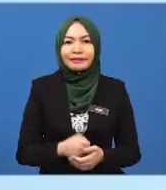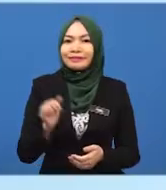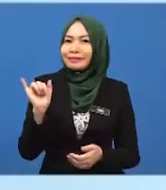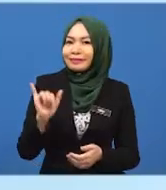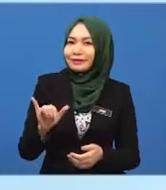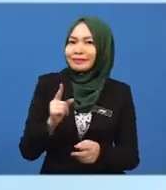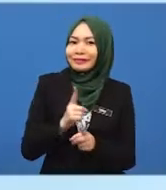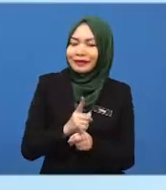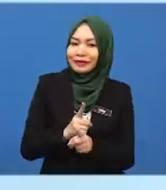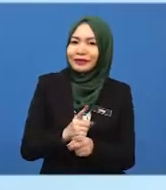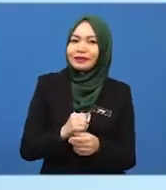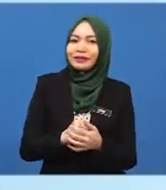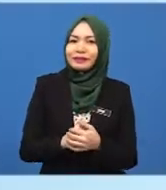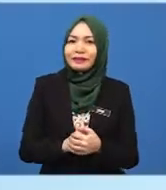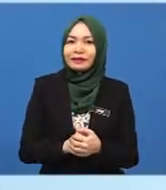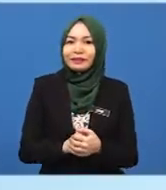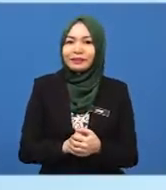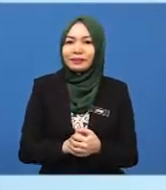Ya, tepat sekali.